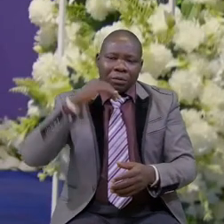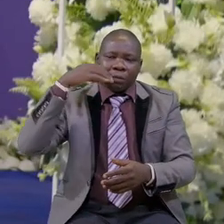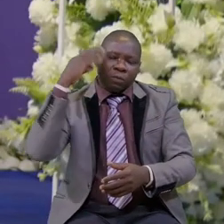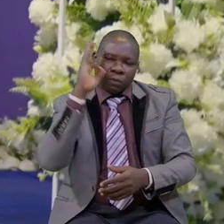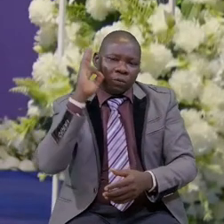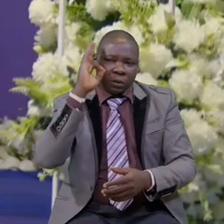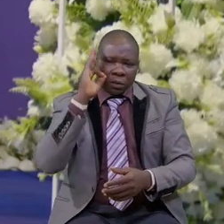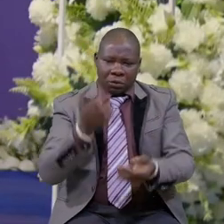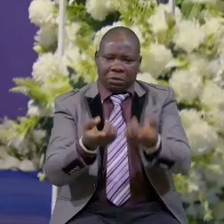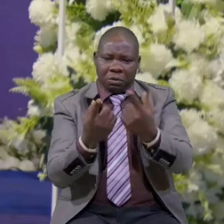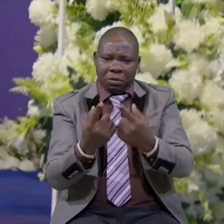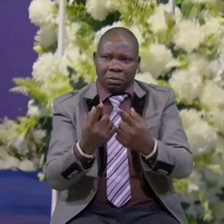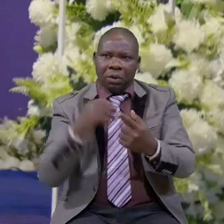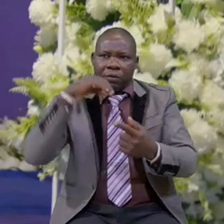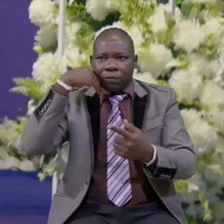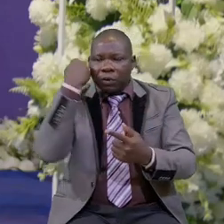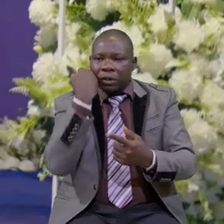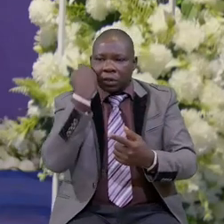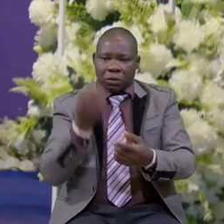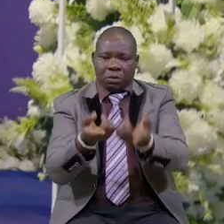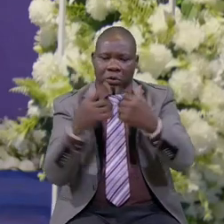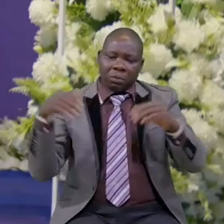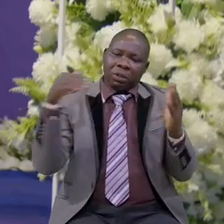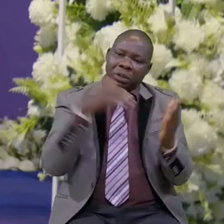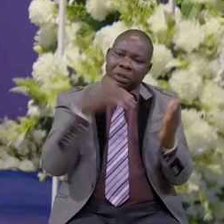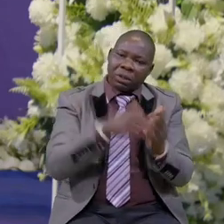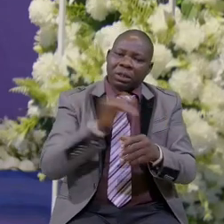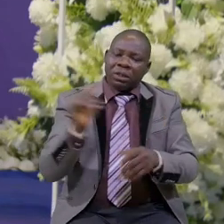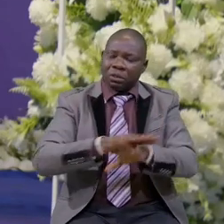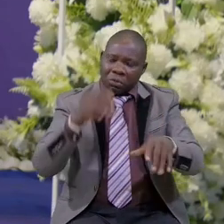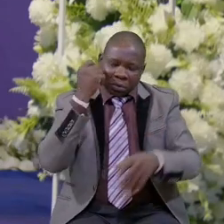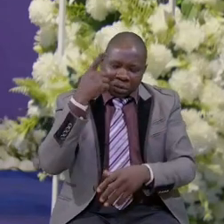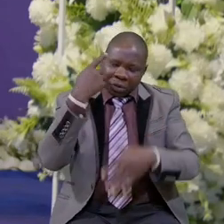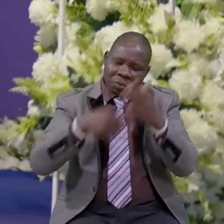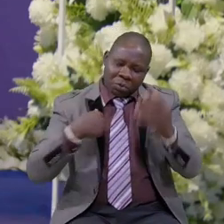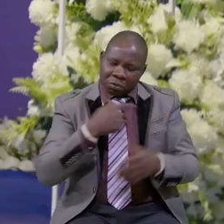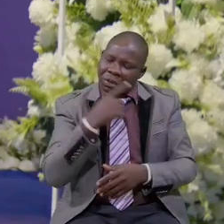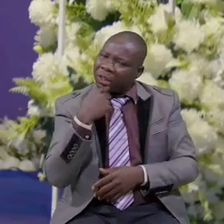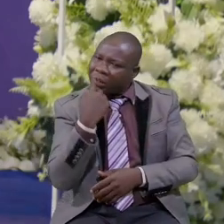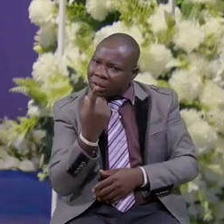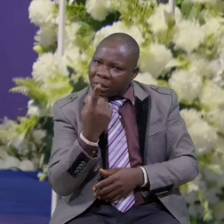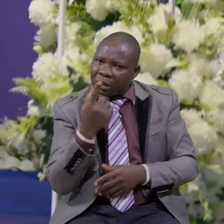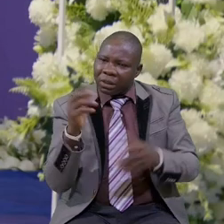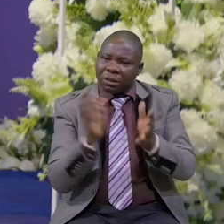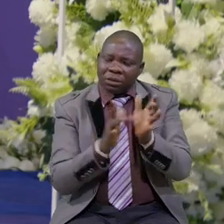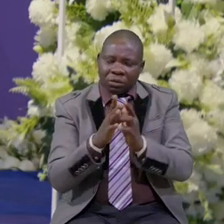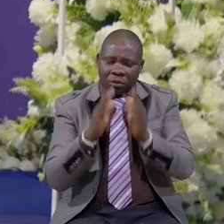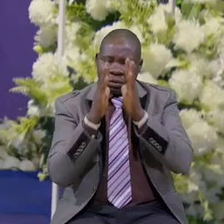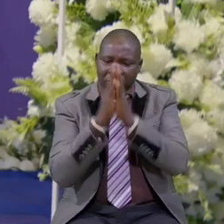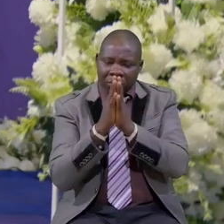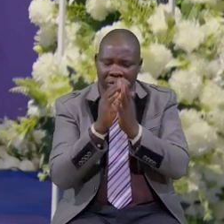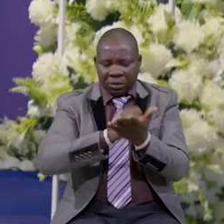encore. Et ils ne comprennent pas. Après être sauvés, il y a Jésus-Christ qui a fait cette